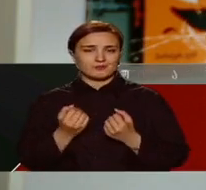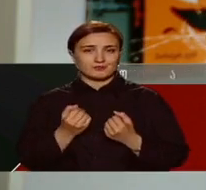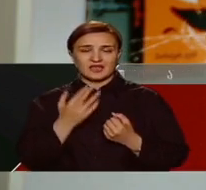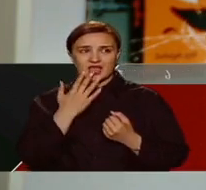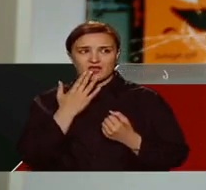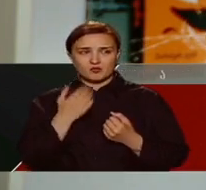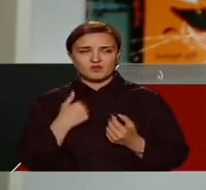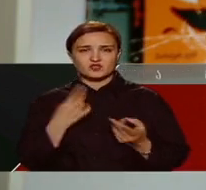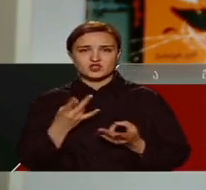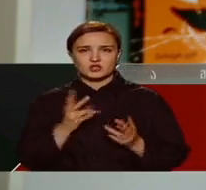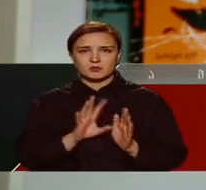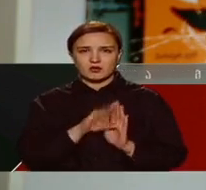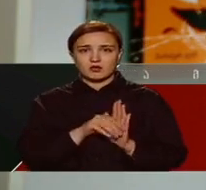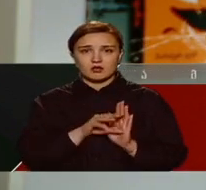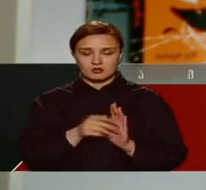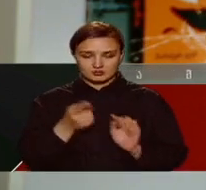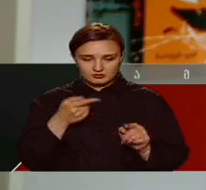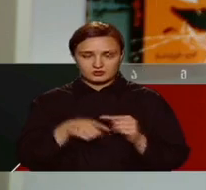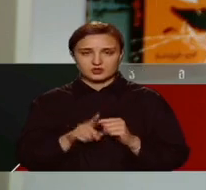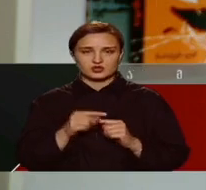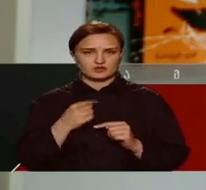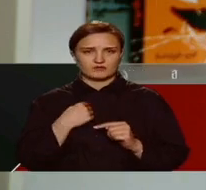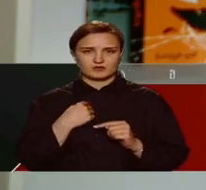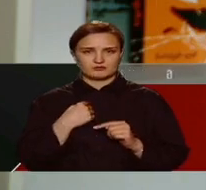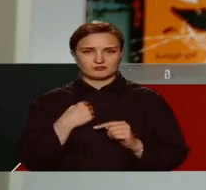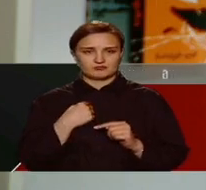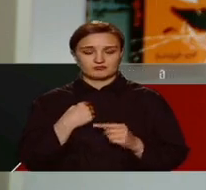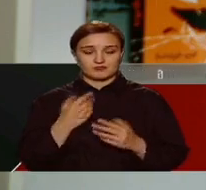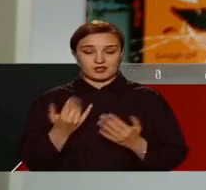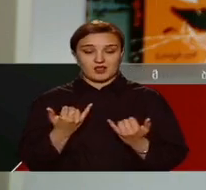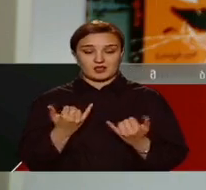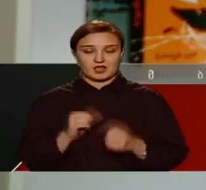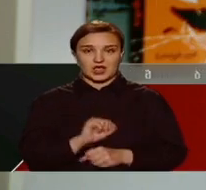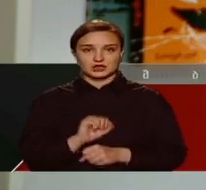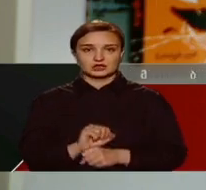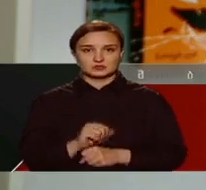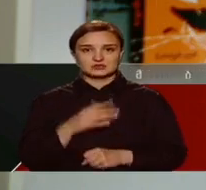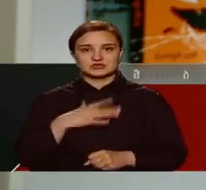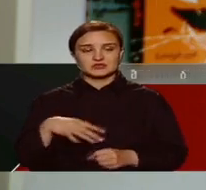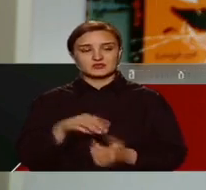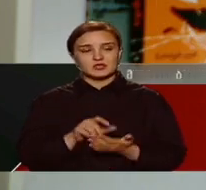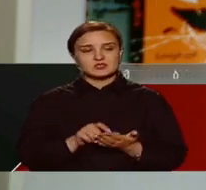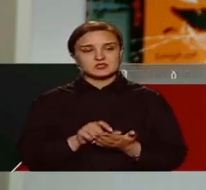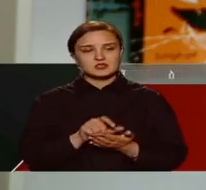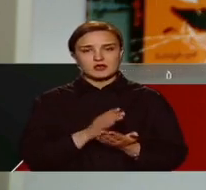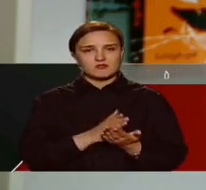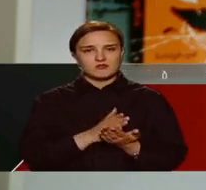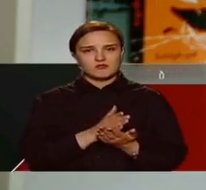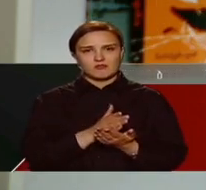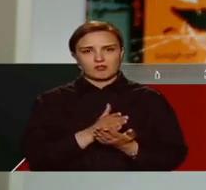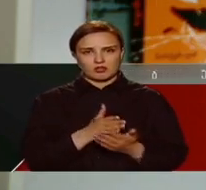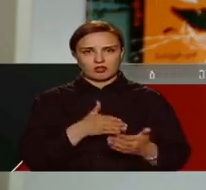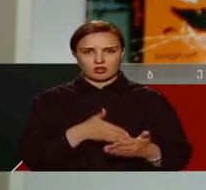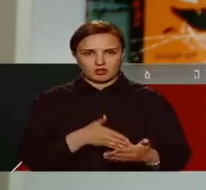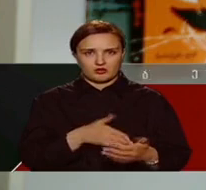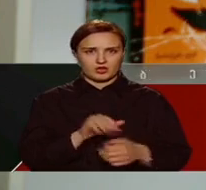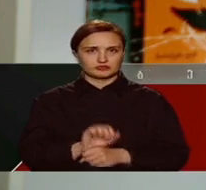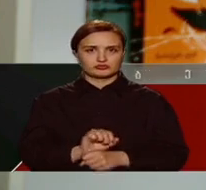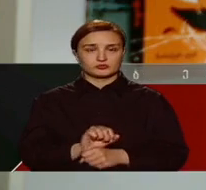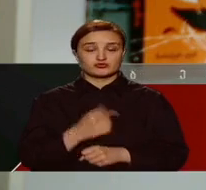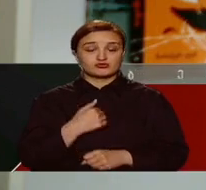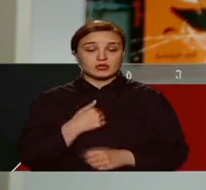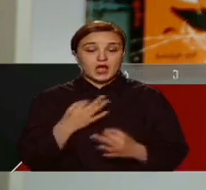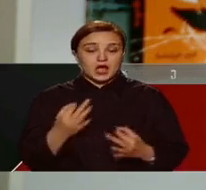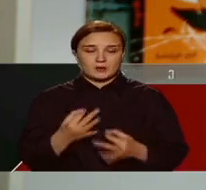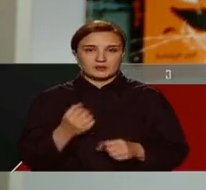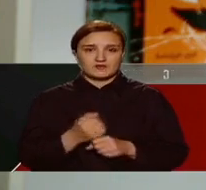ევროპაში შესაძლოა გჭირდება. სამწუხაროდ ჩვენ გვესმის, რომ ახლა გაჩერებულია საქართველოს ევროინტეგრაციის პროცესი. ჩვენ მინიმუმ არაფერს არ